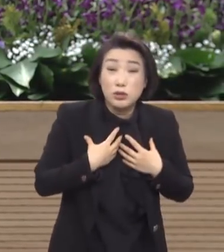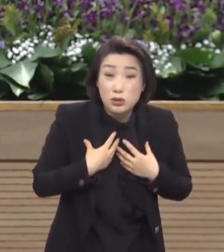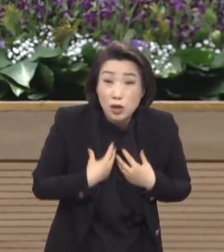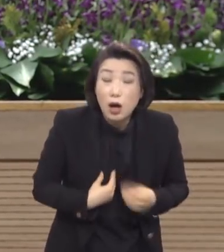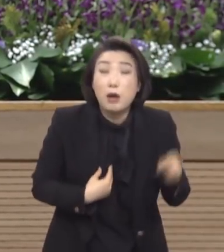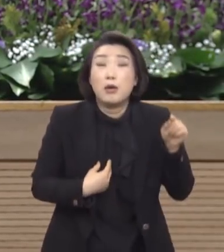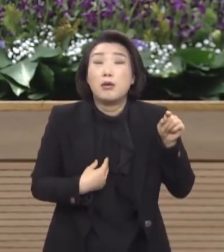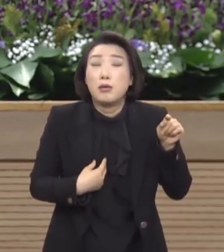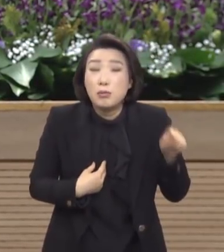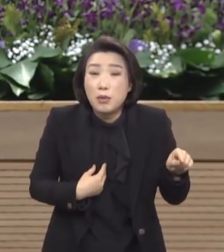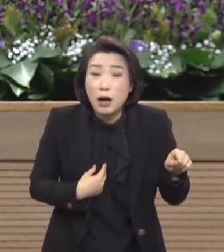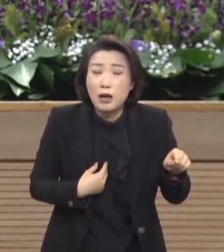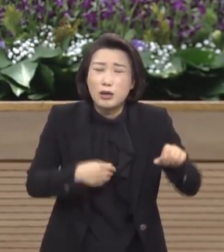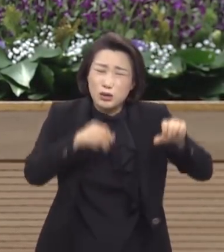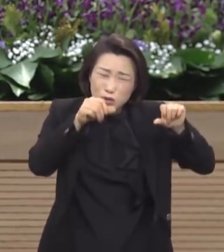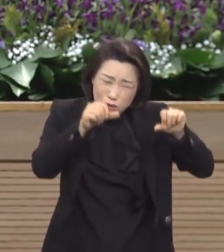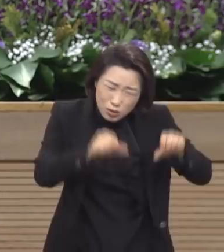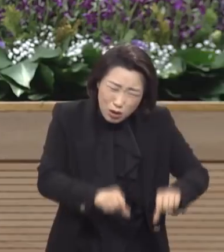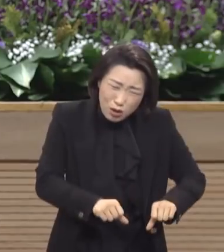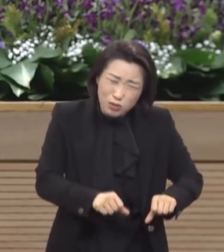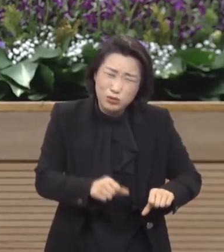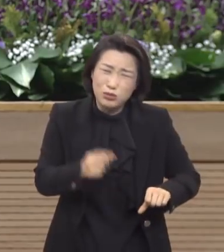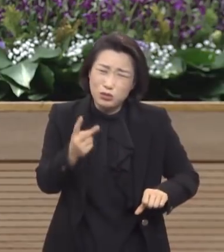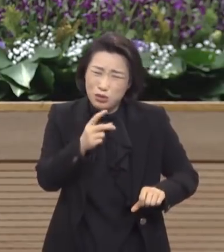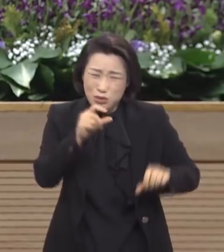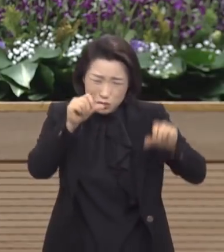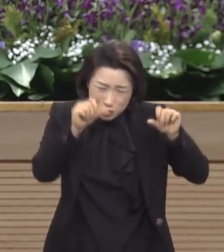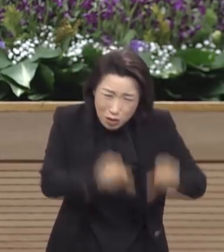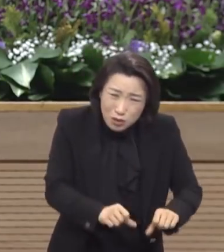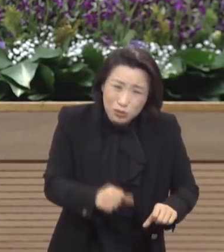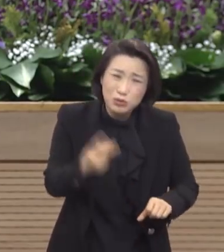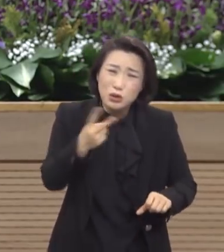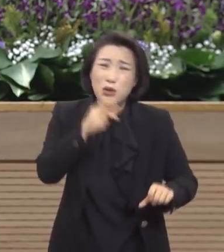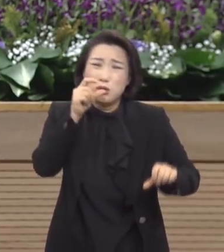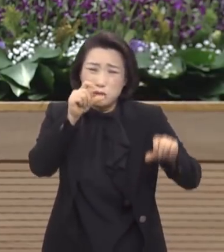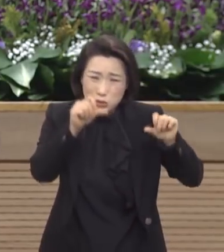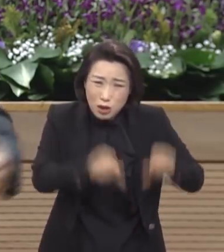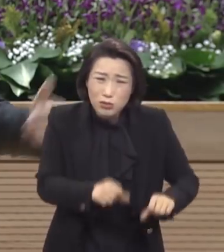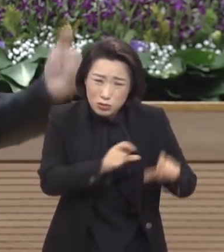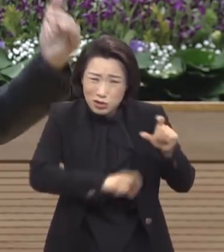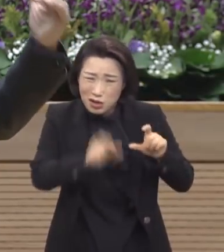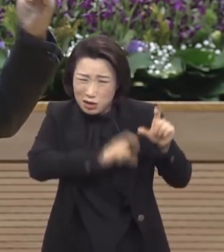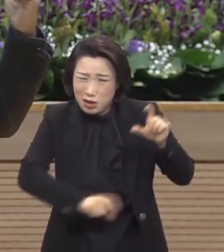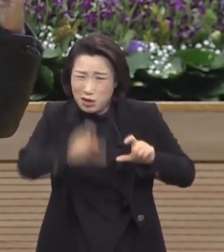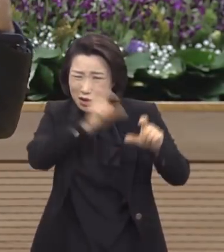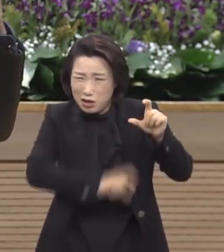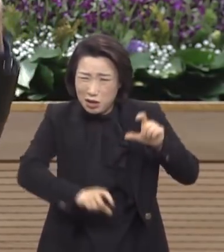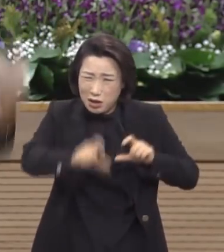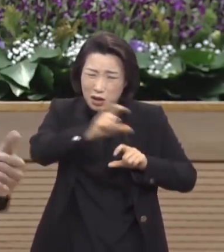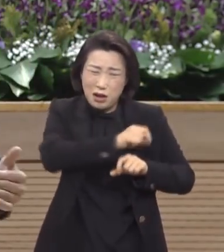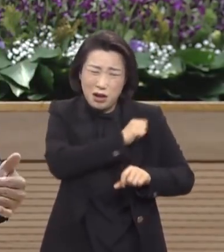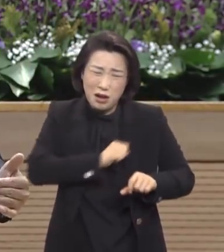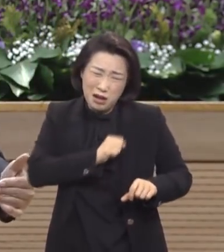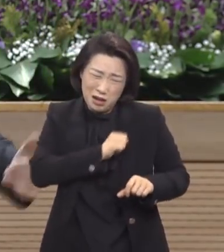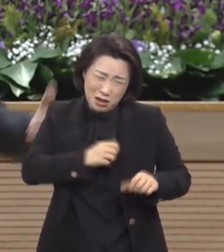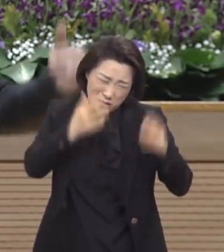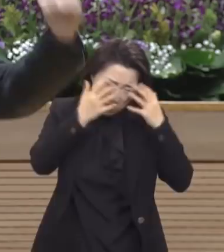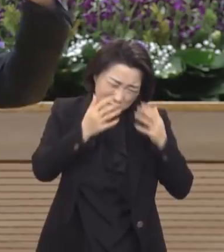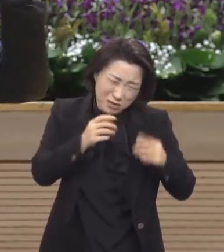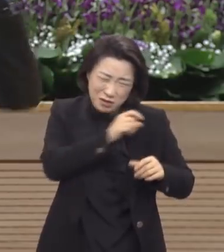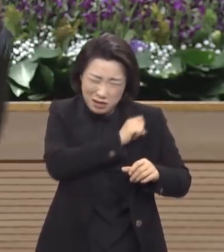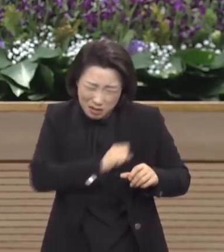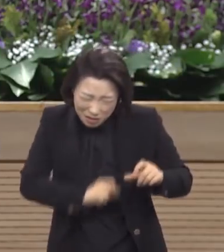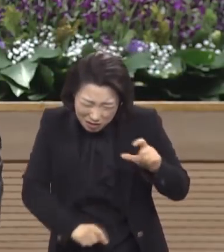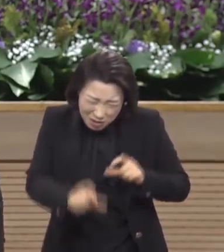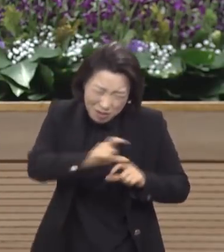절망적인 저주 플러스 저주 또 플러스 저주, 견딜 수 없는 고통 플러스 또